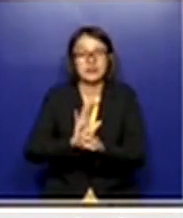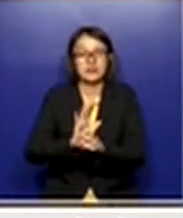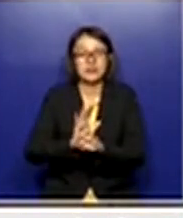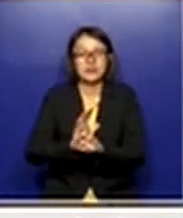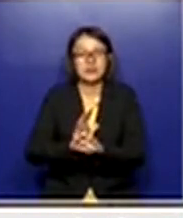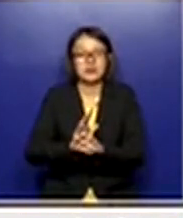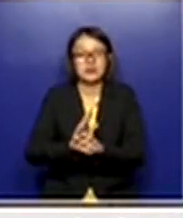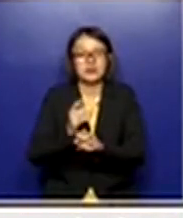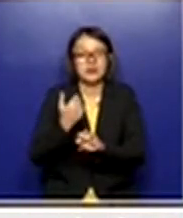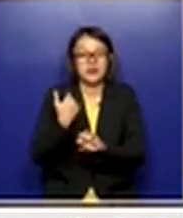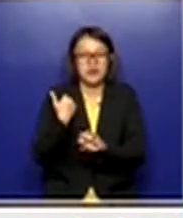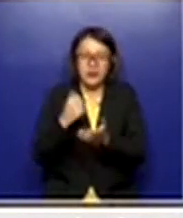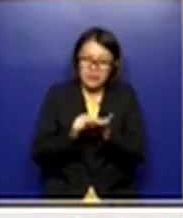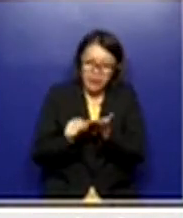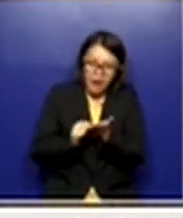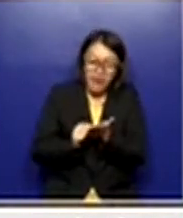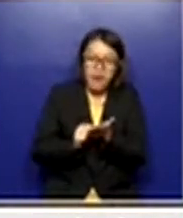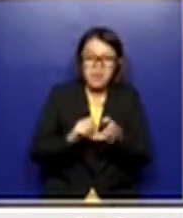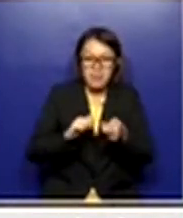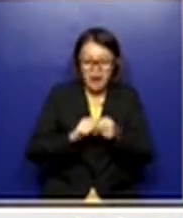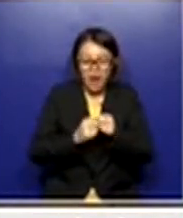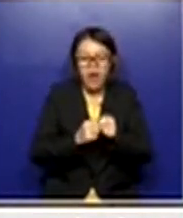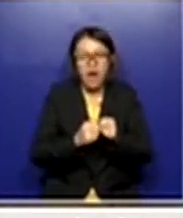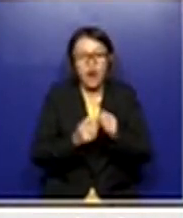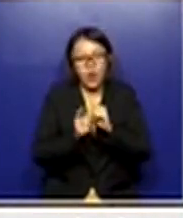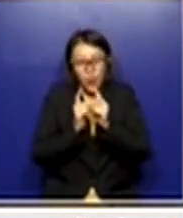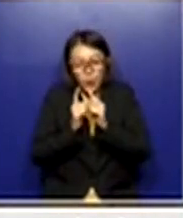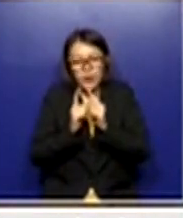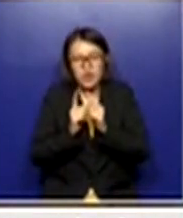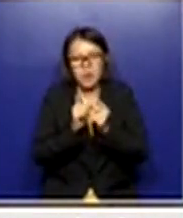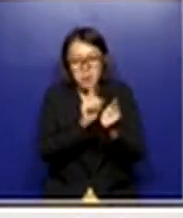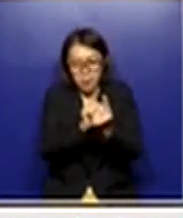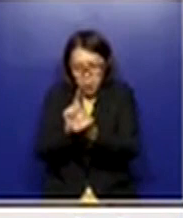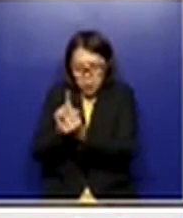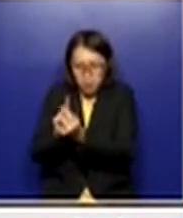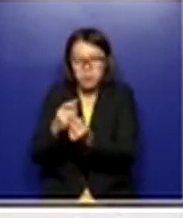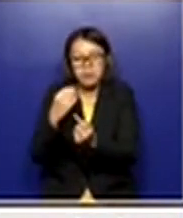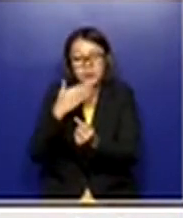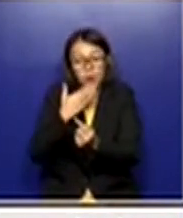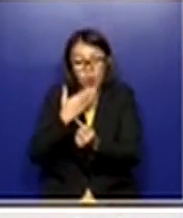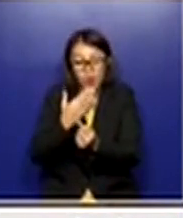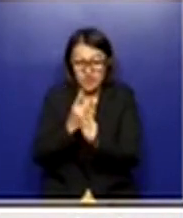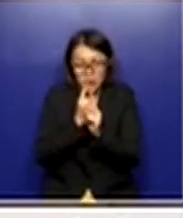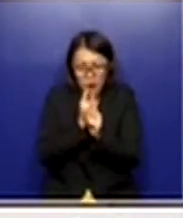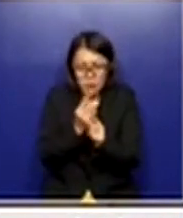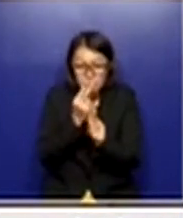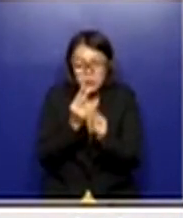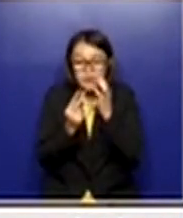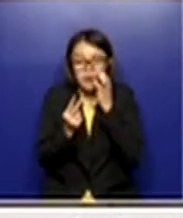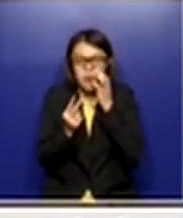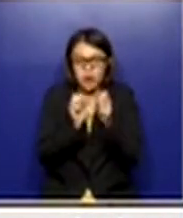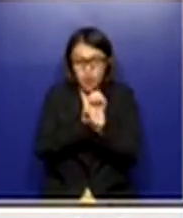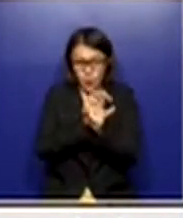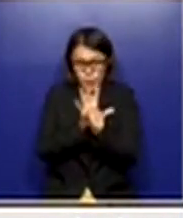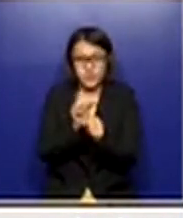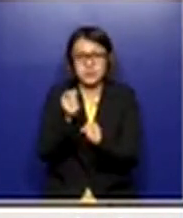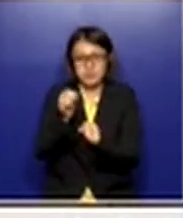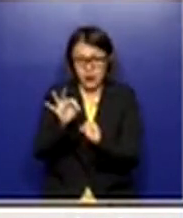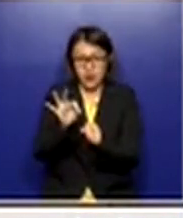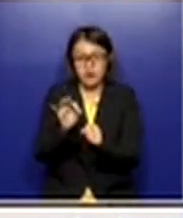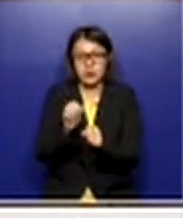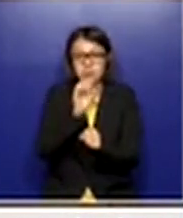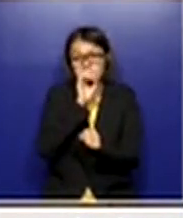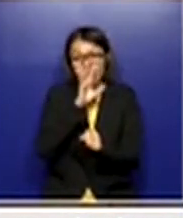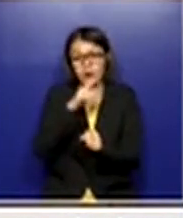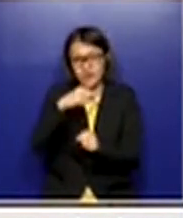กแก้หนี้แล้วก็ออกไปพบปะแล้วก็ยังตามประเด็นนี้อย่างต่อเนื่องนะคะประเด็นเรื่องโควิด19นะคะที่บอกว่า